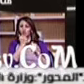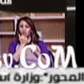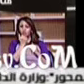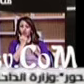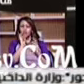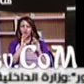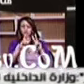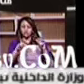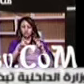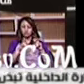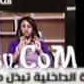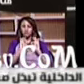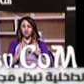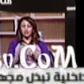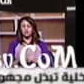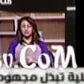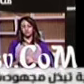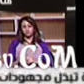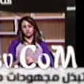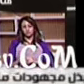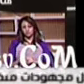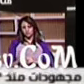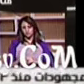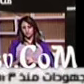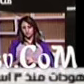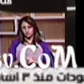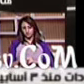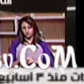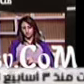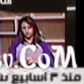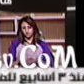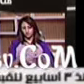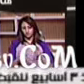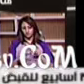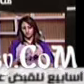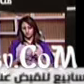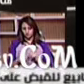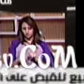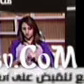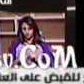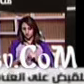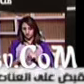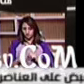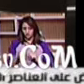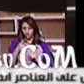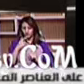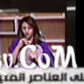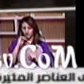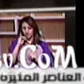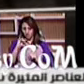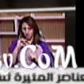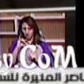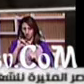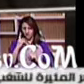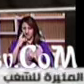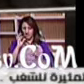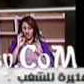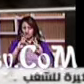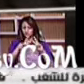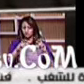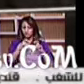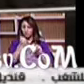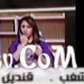البرلمانيه والرئيسيه و الماده والاحكام الانتقاليه ادت